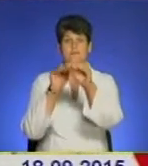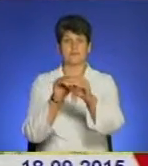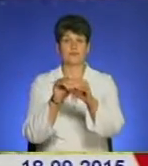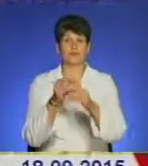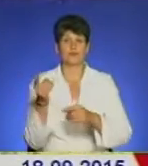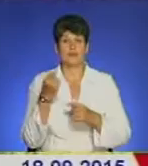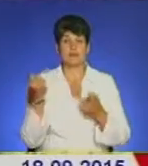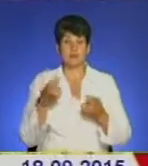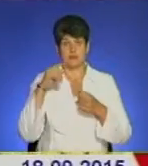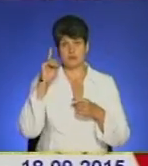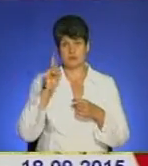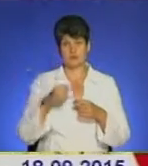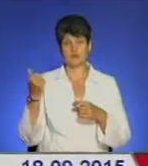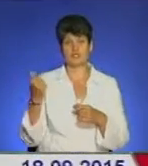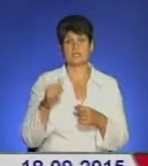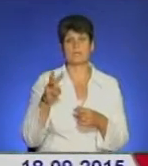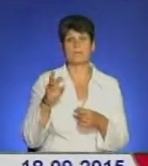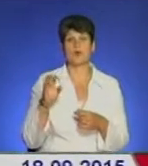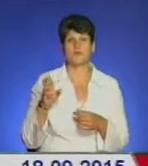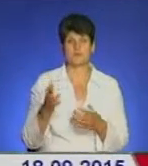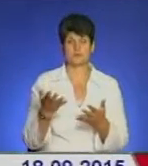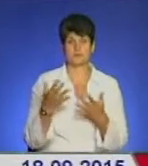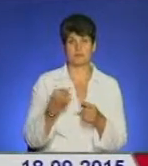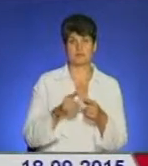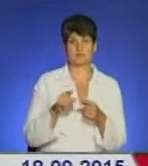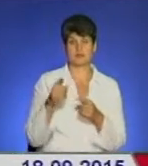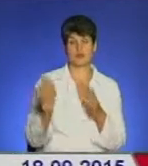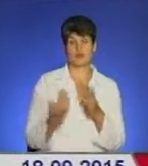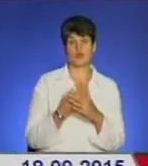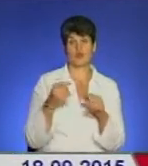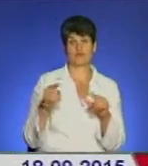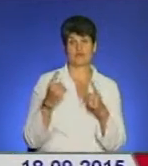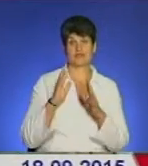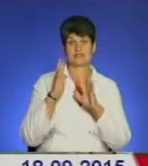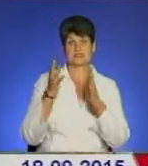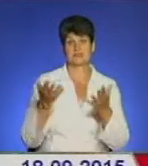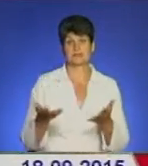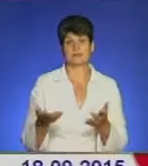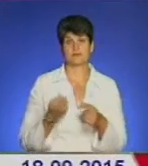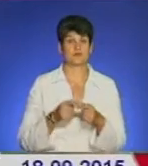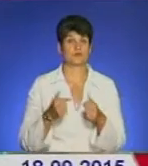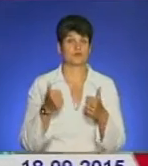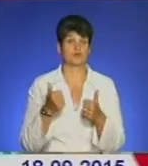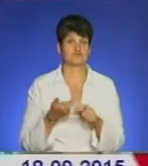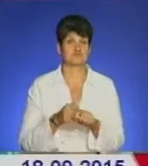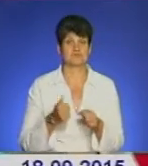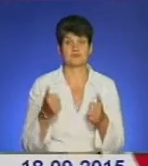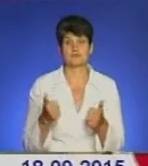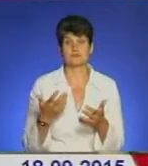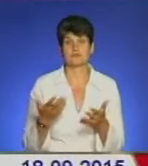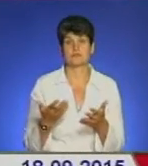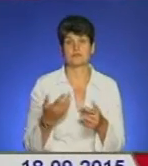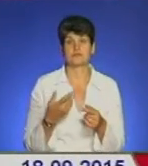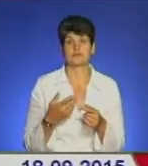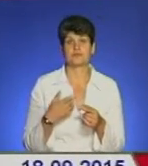мало знають про тиждень мобільності, а сприймають це як новостворений сквер. Це дуже класно, дуже класно. Це говорили.